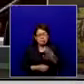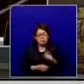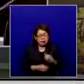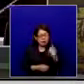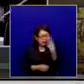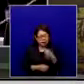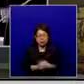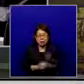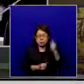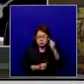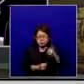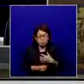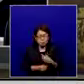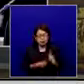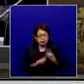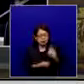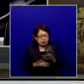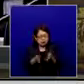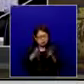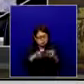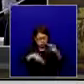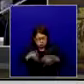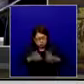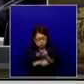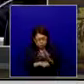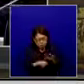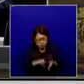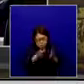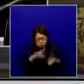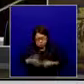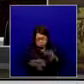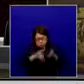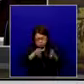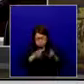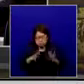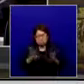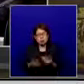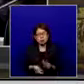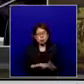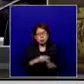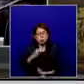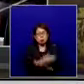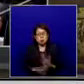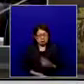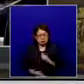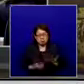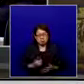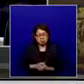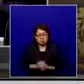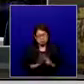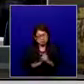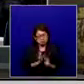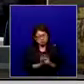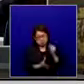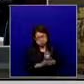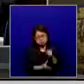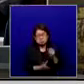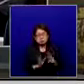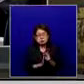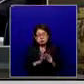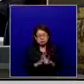อบสภาผู้แทนราษฎรอันทรงเกียรติแห่งนี้ไม่มีโอกาสตรวจสอบกูมีพ.ร.ก.ฉุกเฉินมีปัญหาอะไรไหม